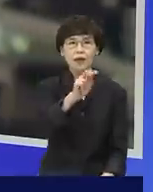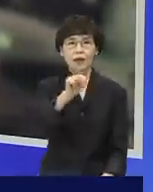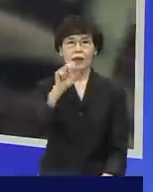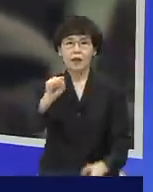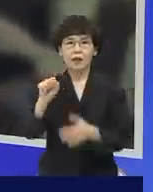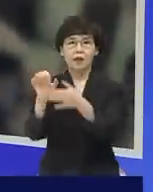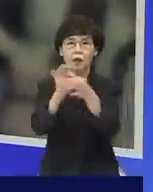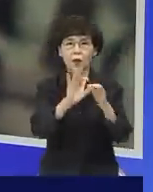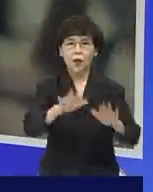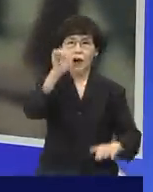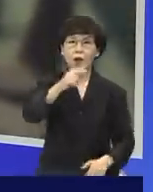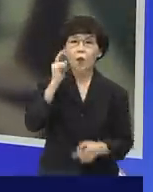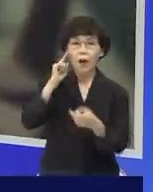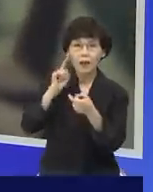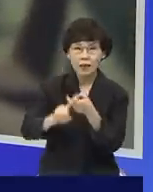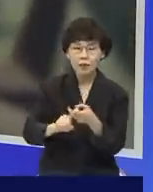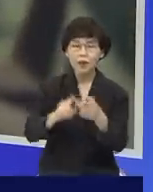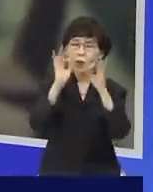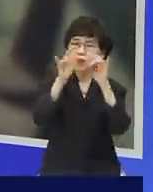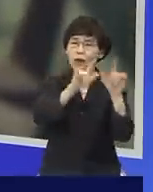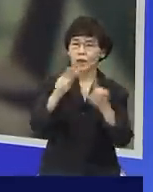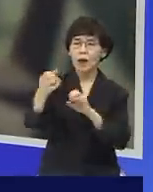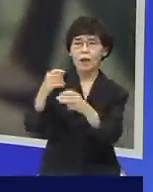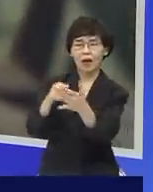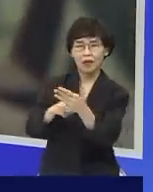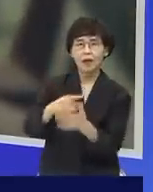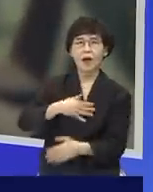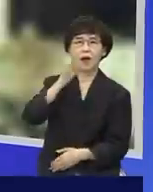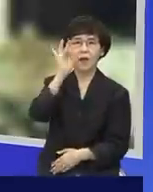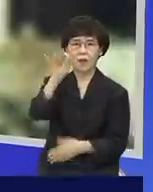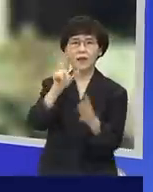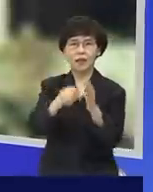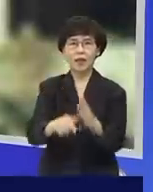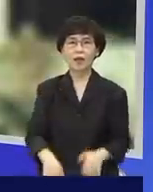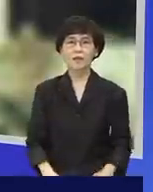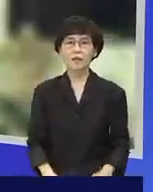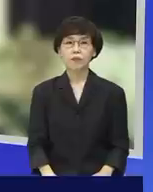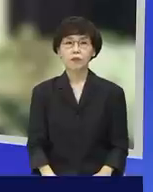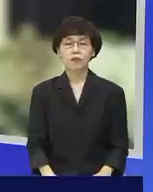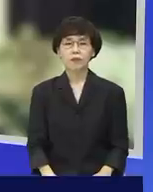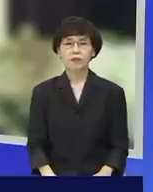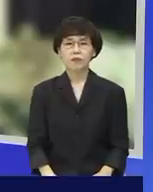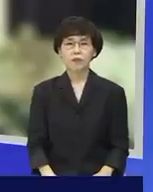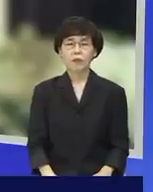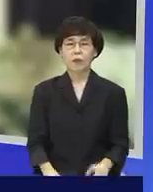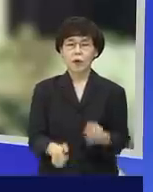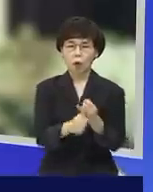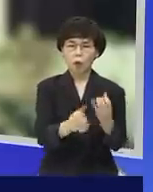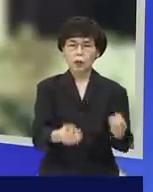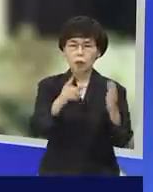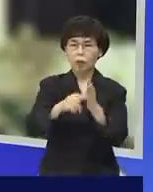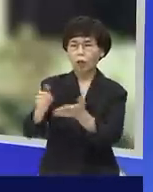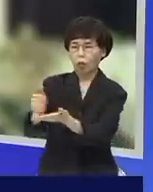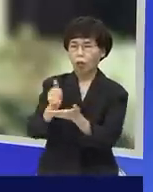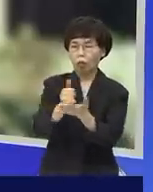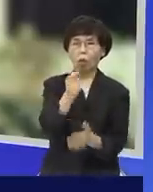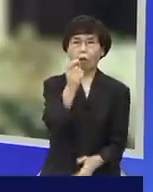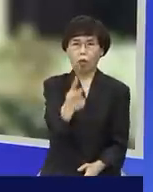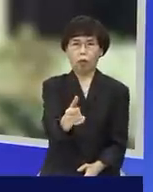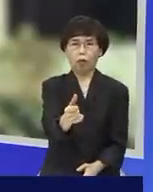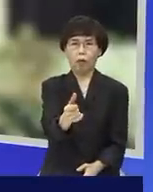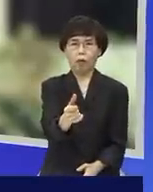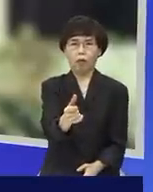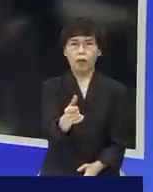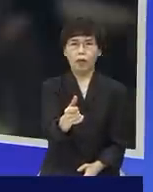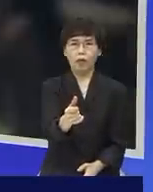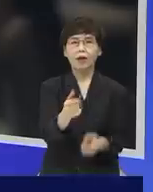SNS를 통해 오늘 하루 관심사와 누리꾼들의 반응을 알아보는 5클릭 시간입니다. 하객들이 적어 썰렁한 결혼식을 피하기 위해